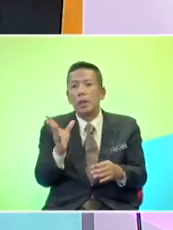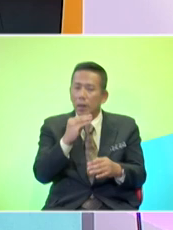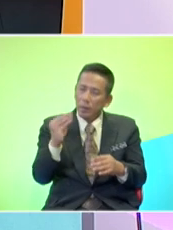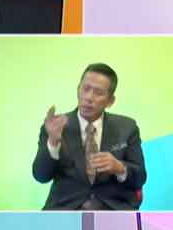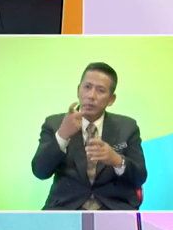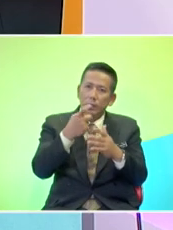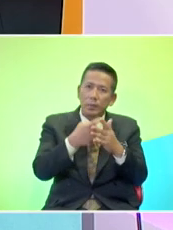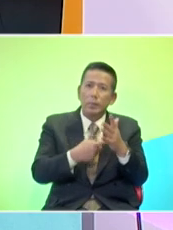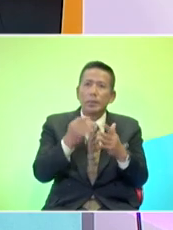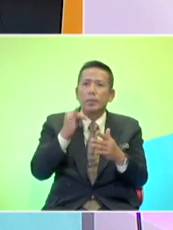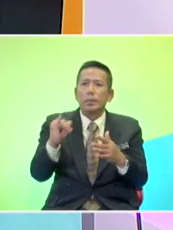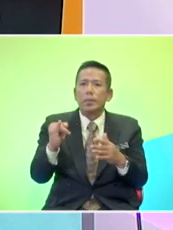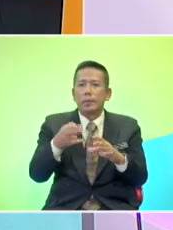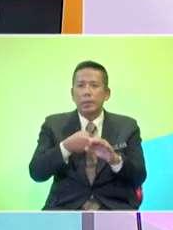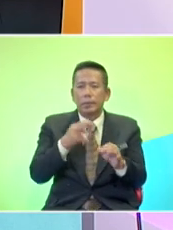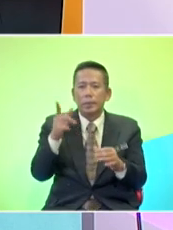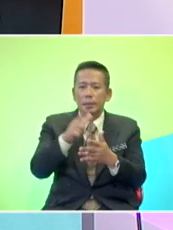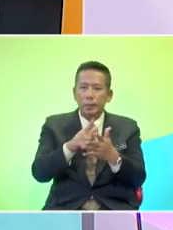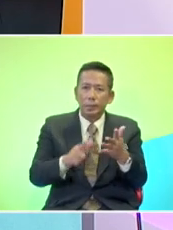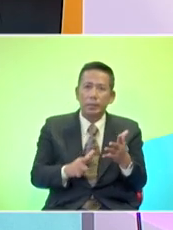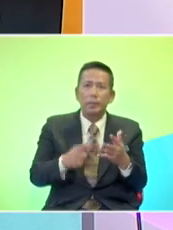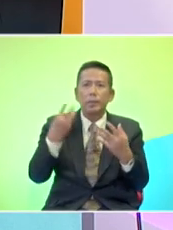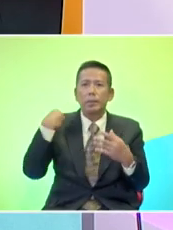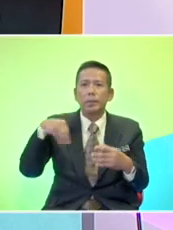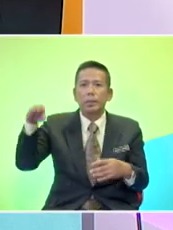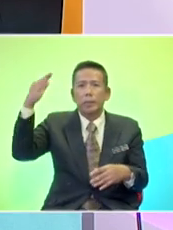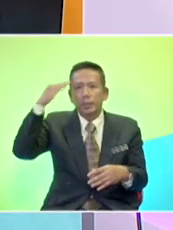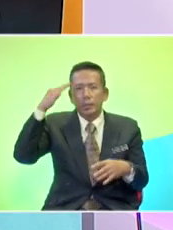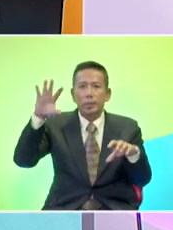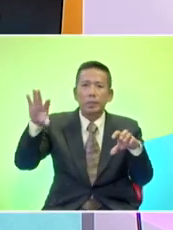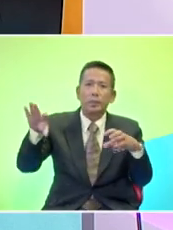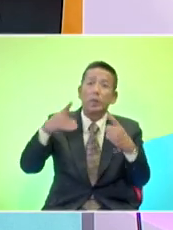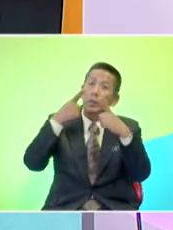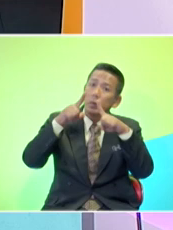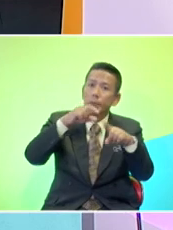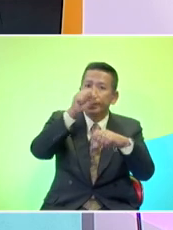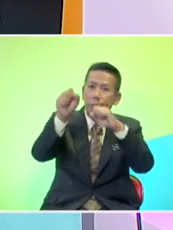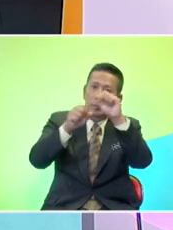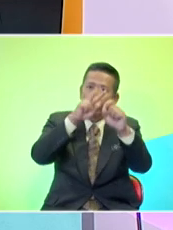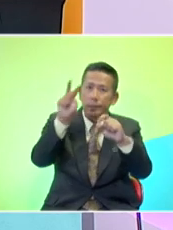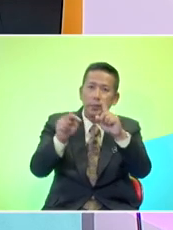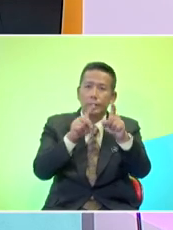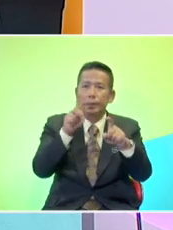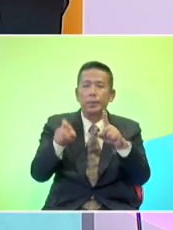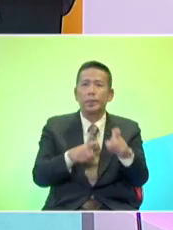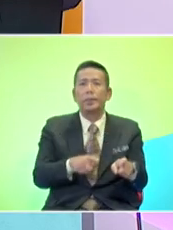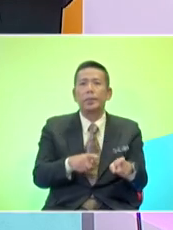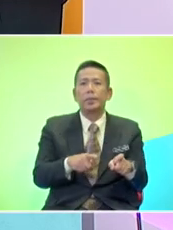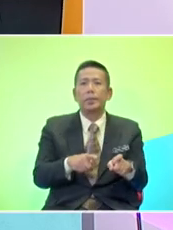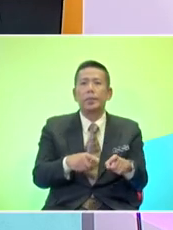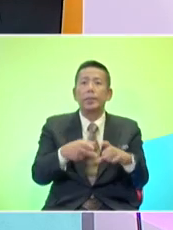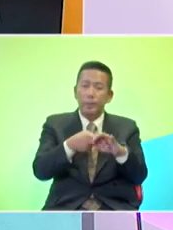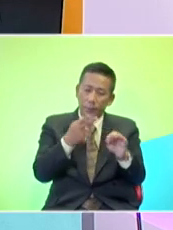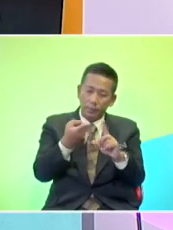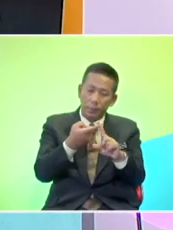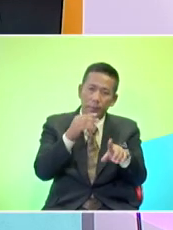karya mereka itu tadi oke mereka sudah tahu mereka itu kemudian hasil